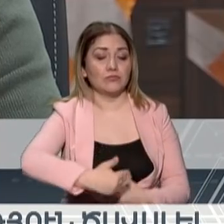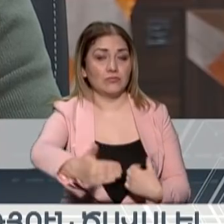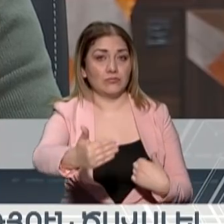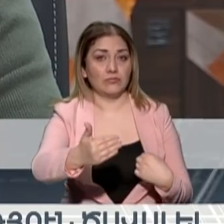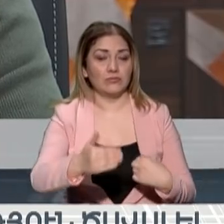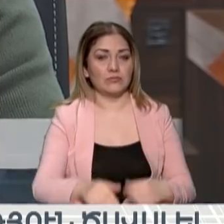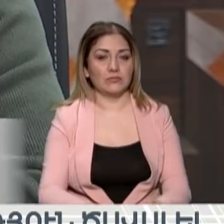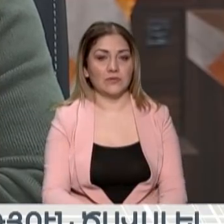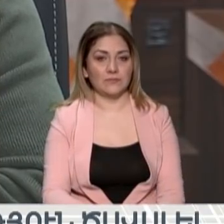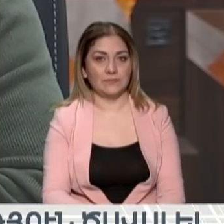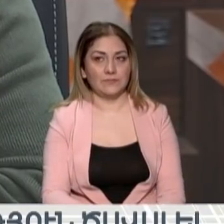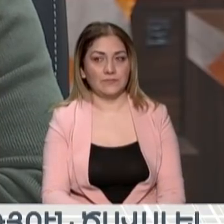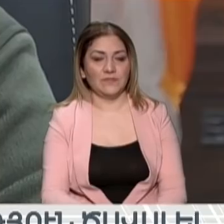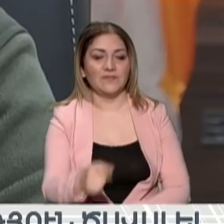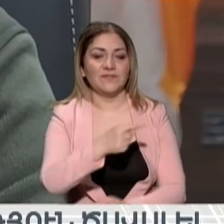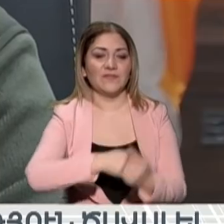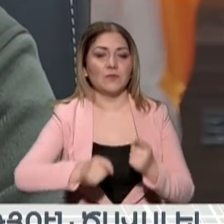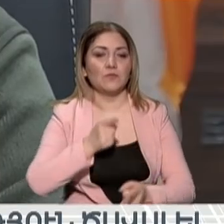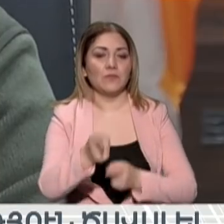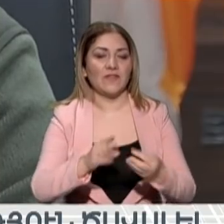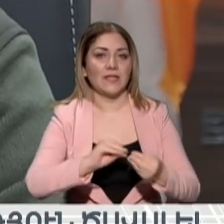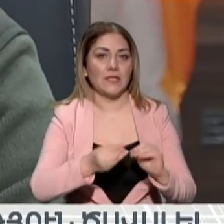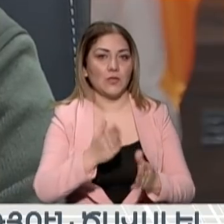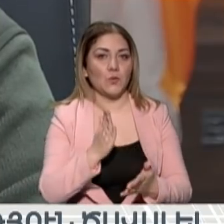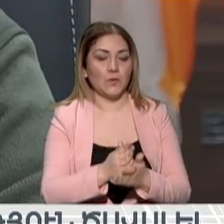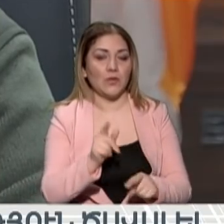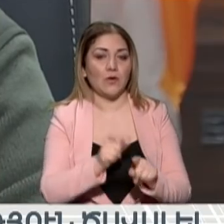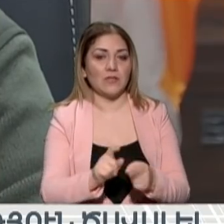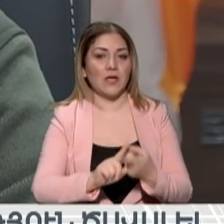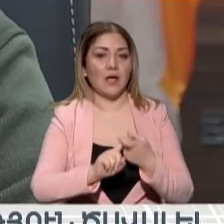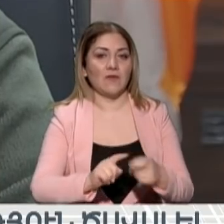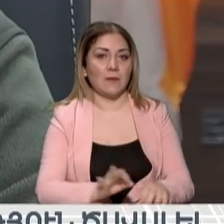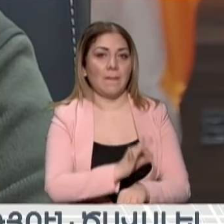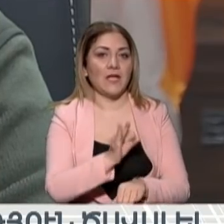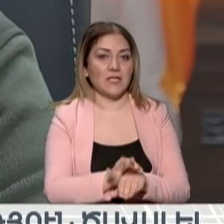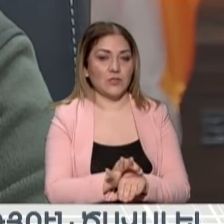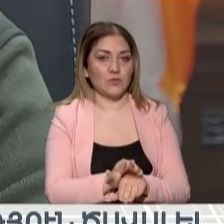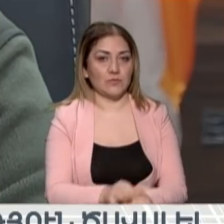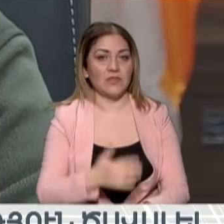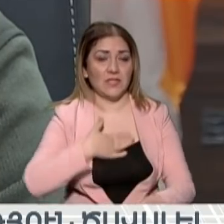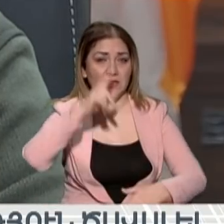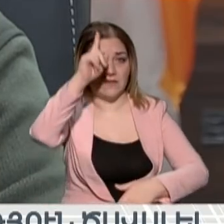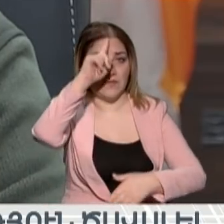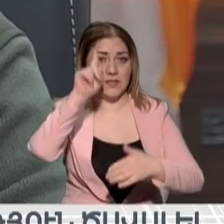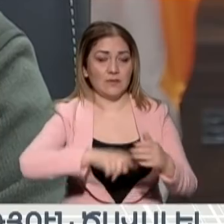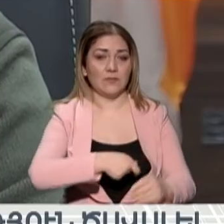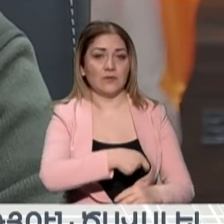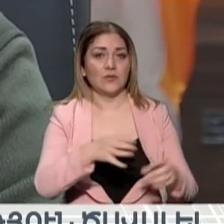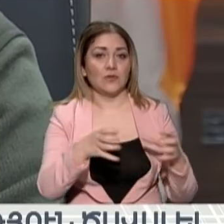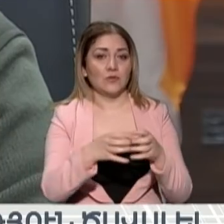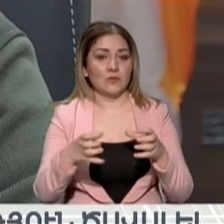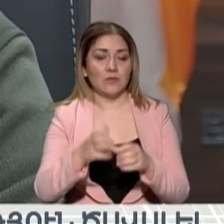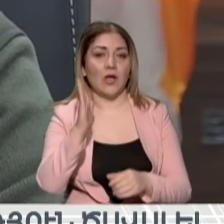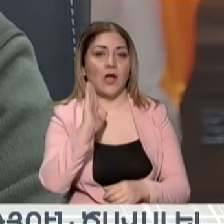ժամանակներս վերանայելու խնդիր ունեմ։ Խոսքը վերաբերում է պատասխանատվության մասին։ Վստահ եմ, որ այդ կուսակցությունները